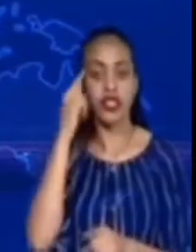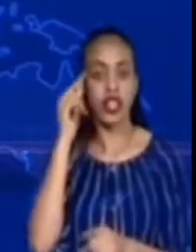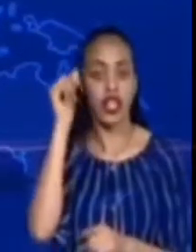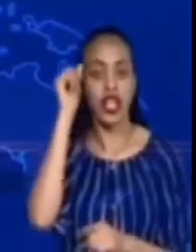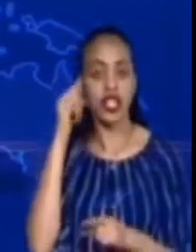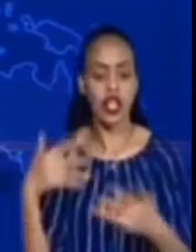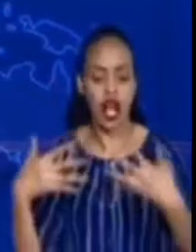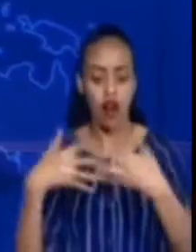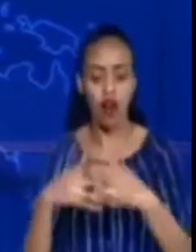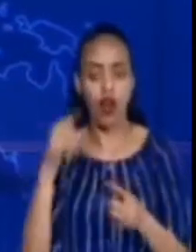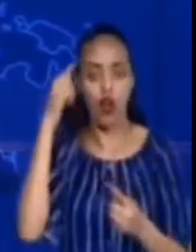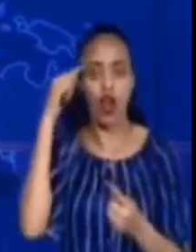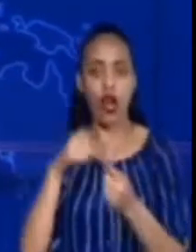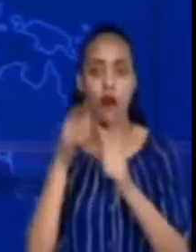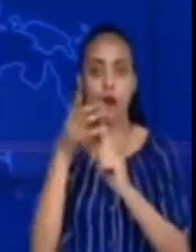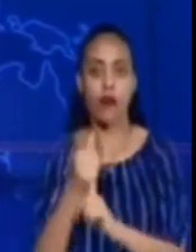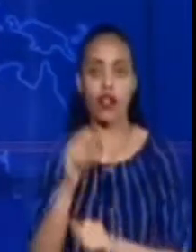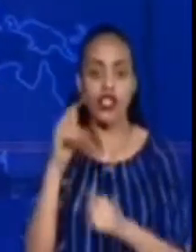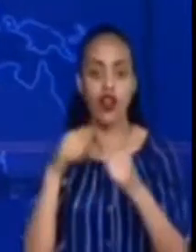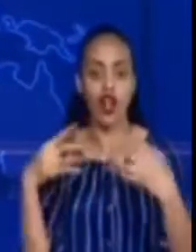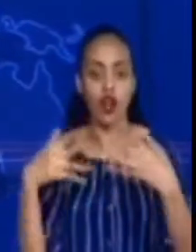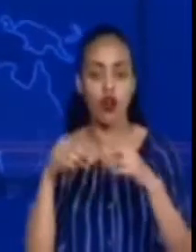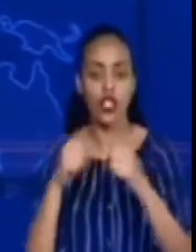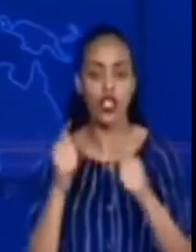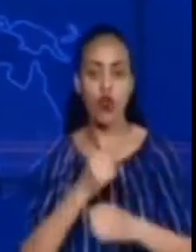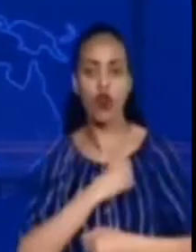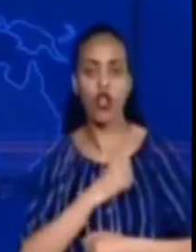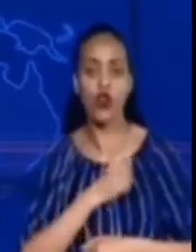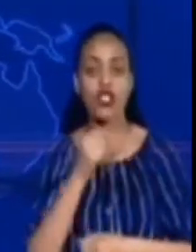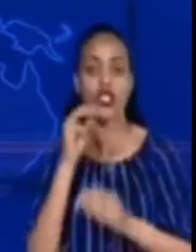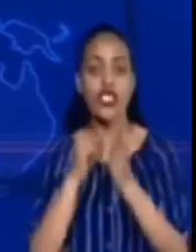ብሎ እንዴ ብሎ ይነሳል